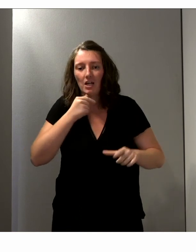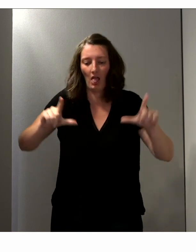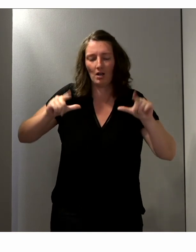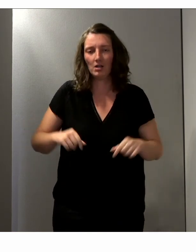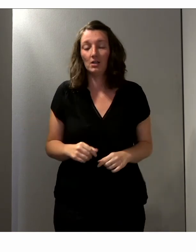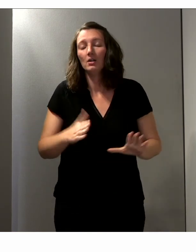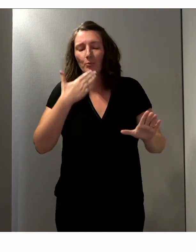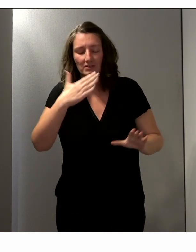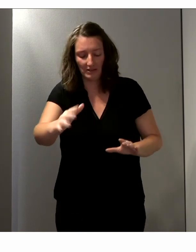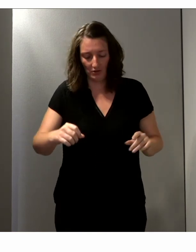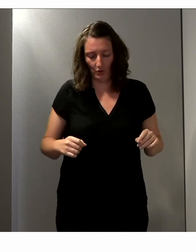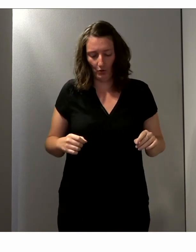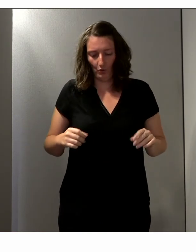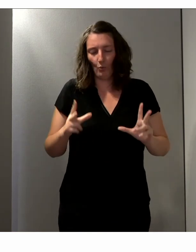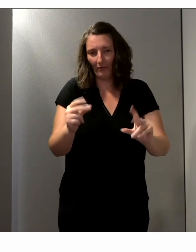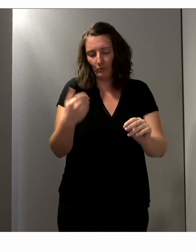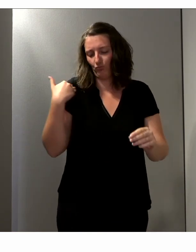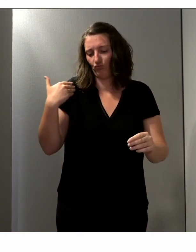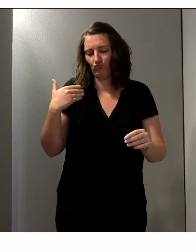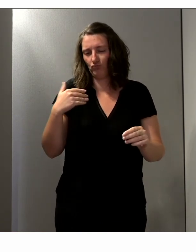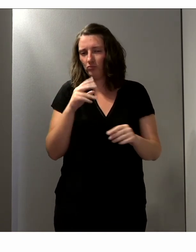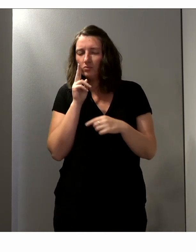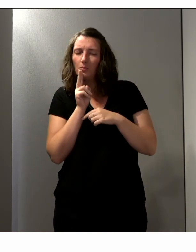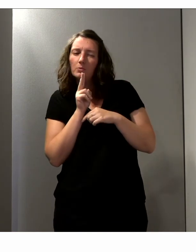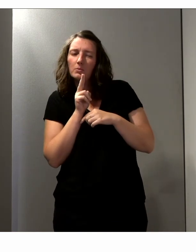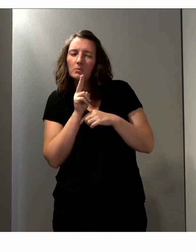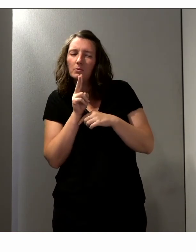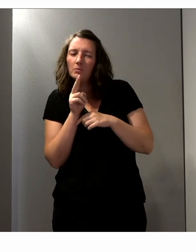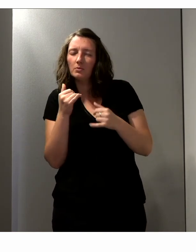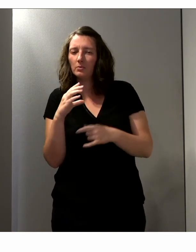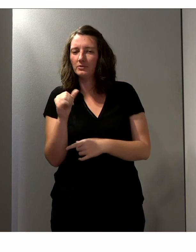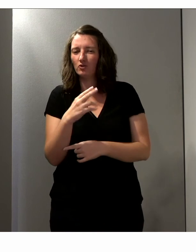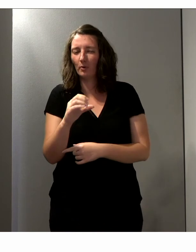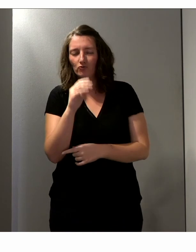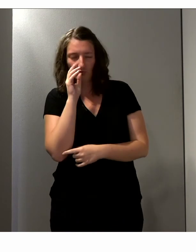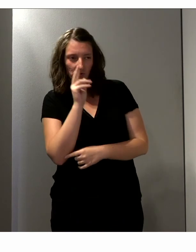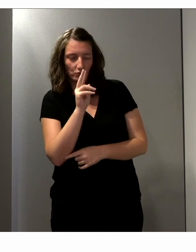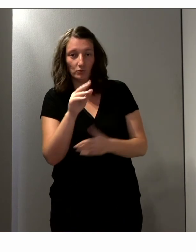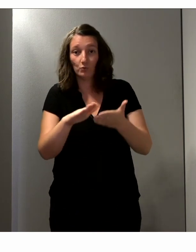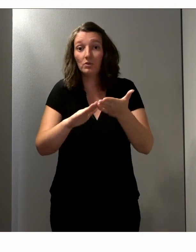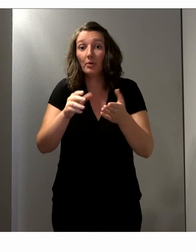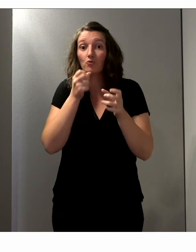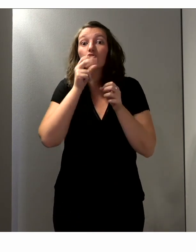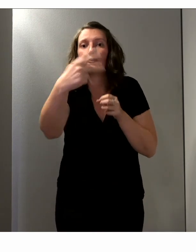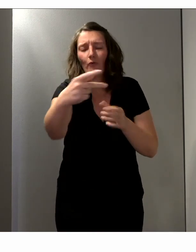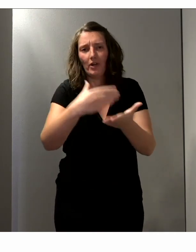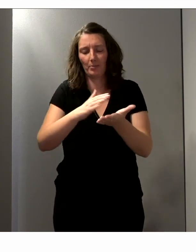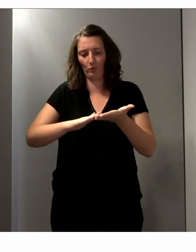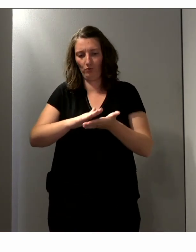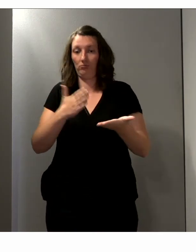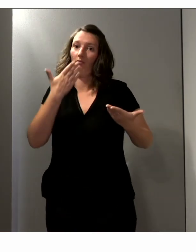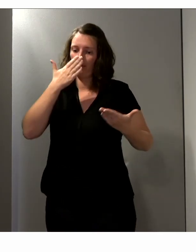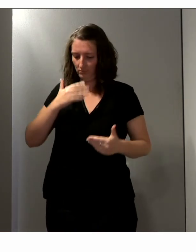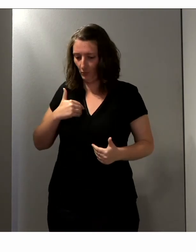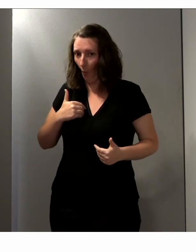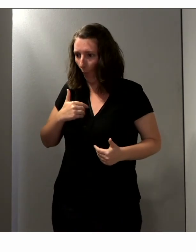merci. Alors, j'ai suivi un petit peu le CNCPH, hein, tout ce qui s'est déroulé. Vous excusez-moi, je ne voudrais pas postillonner dans votre verre, je m'en